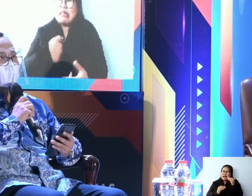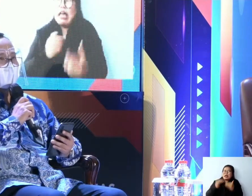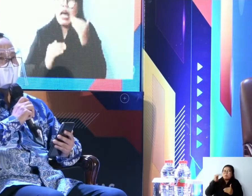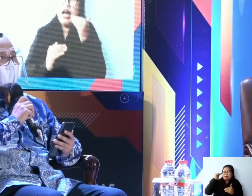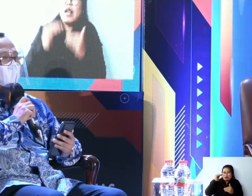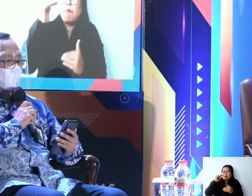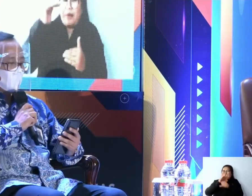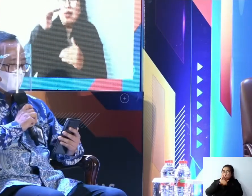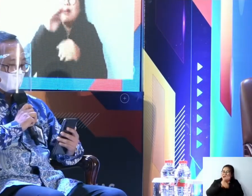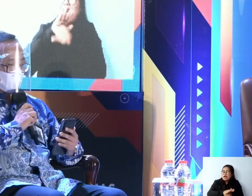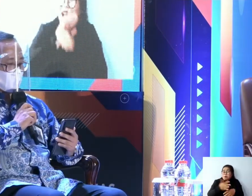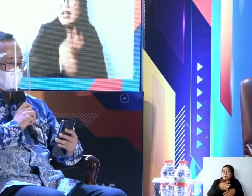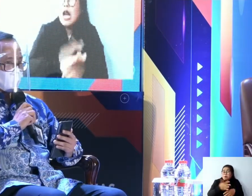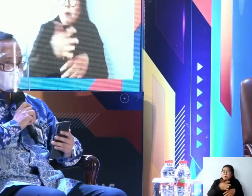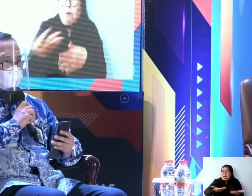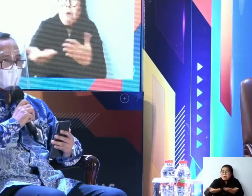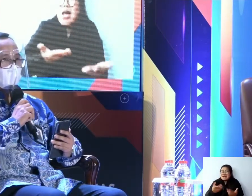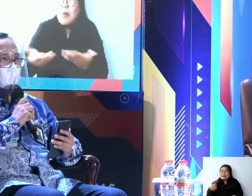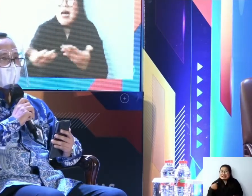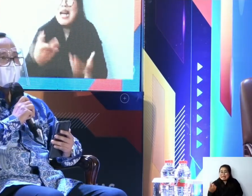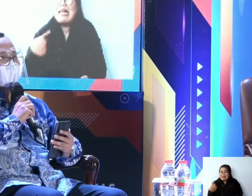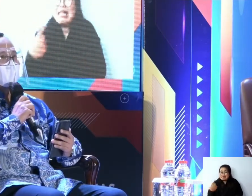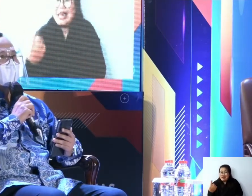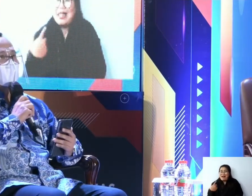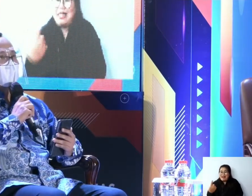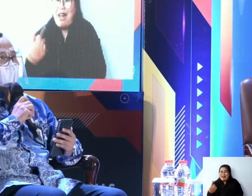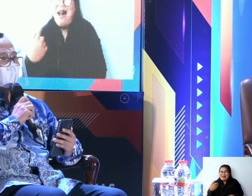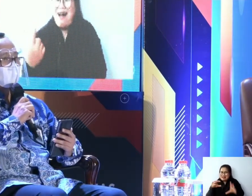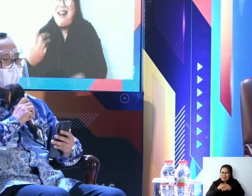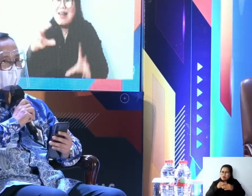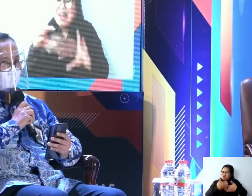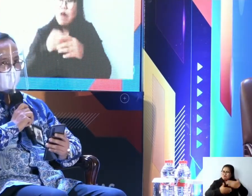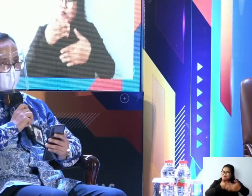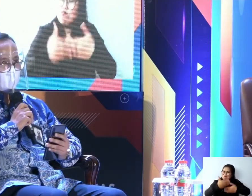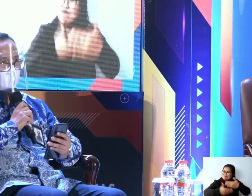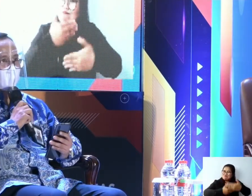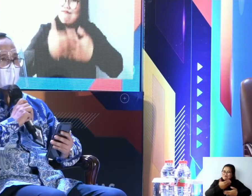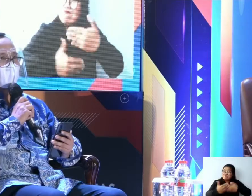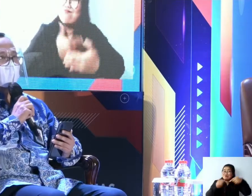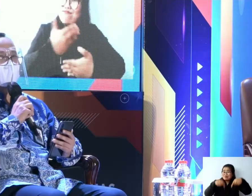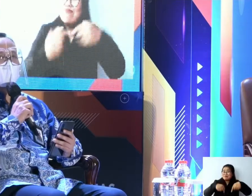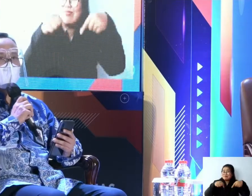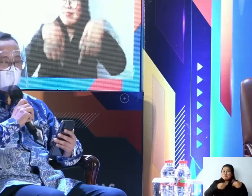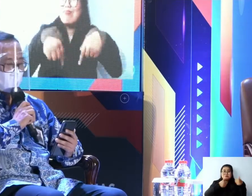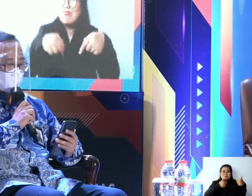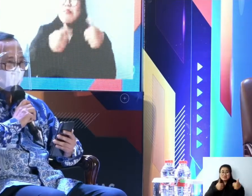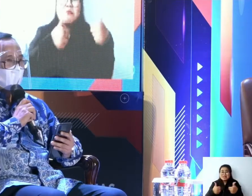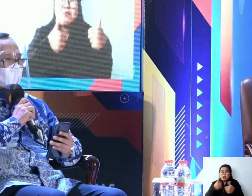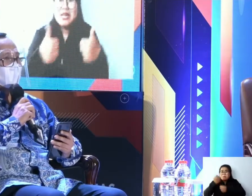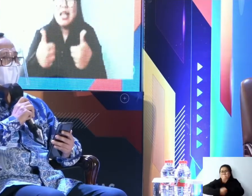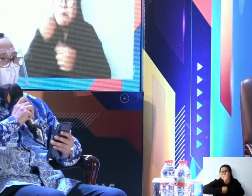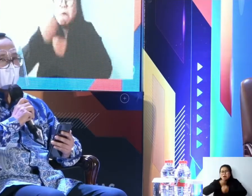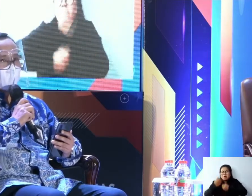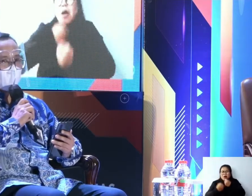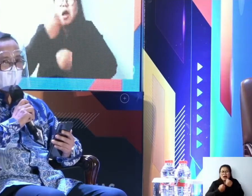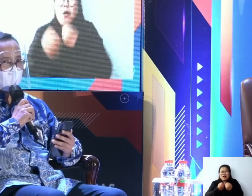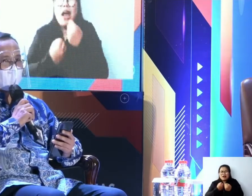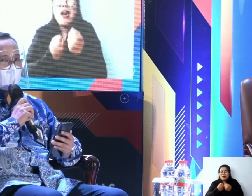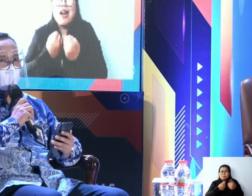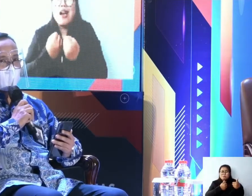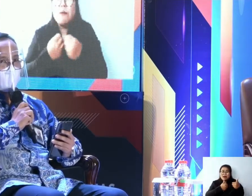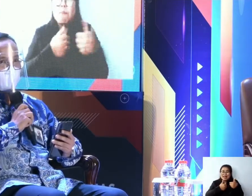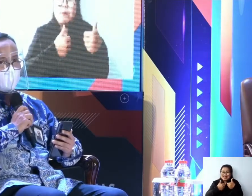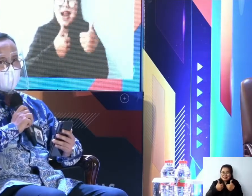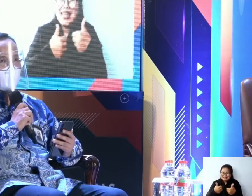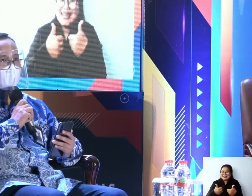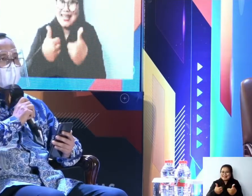kita dalam proses penerimaan ini bisa melakukan dengan baik dengan obyektif